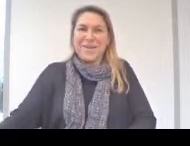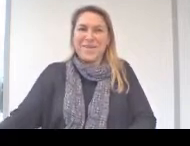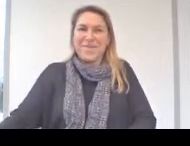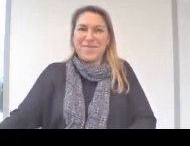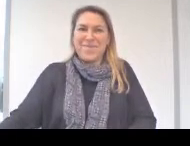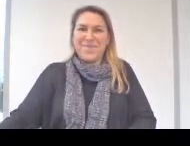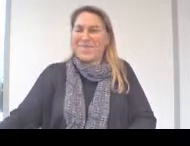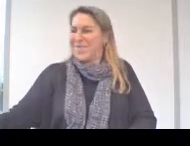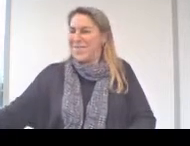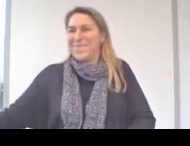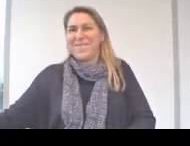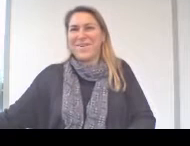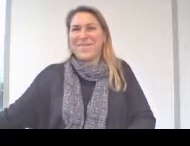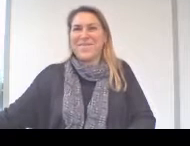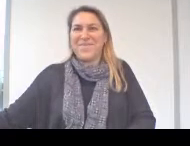Merci Sylvie.